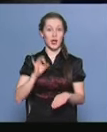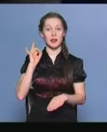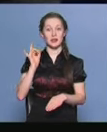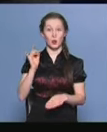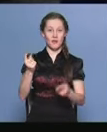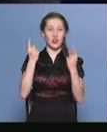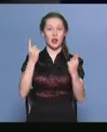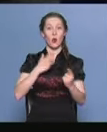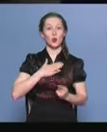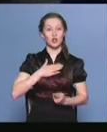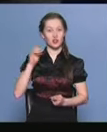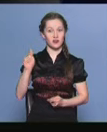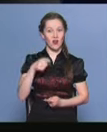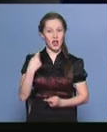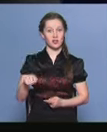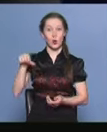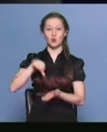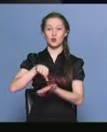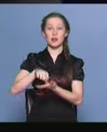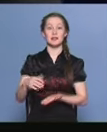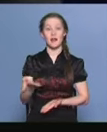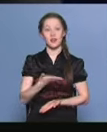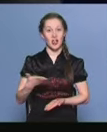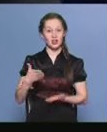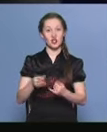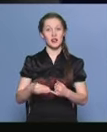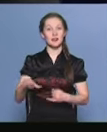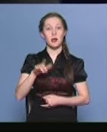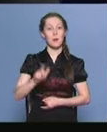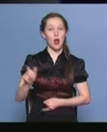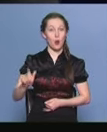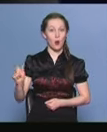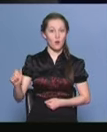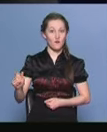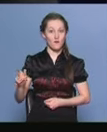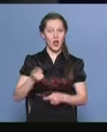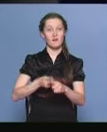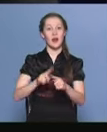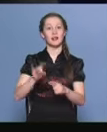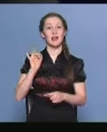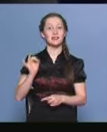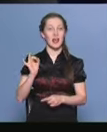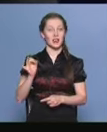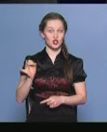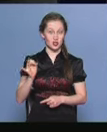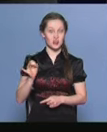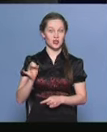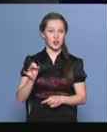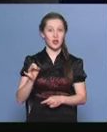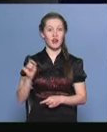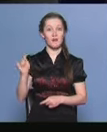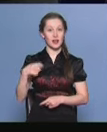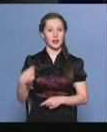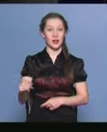Великой Отечественной войны, участия наших земляков в этой исторической